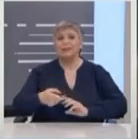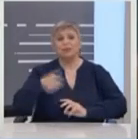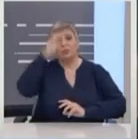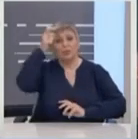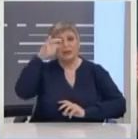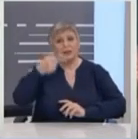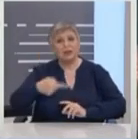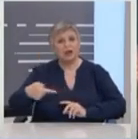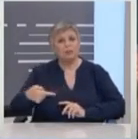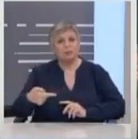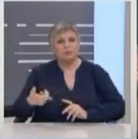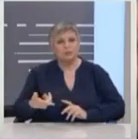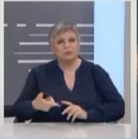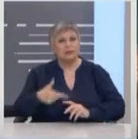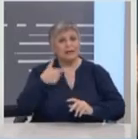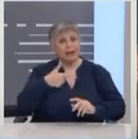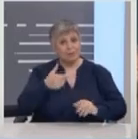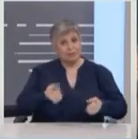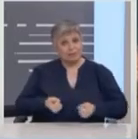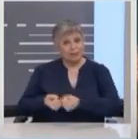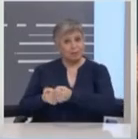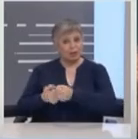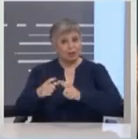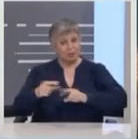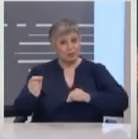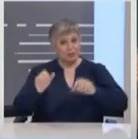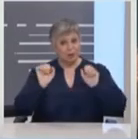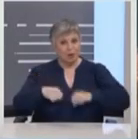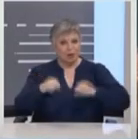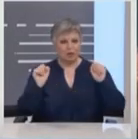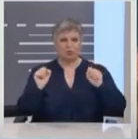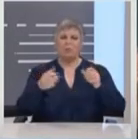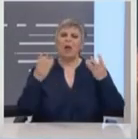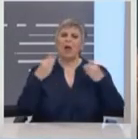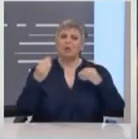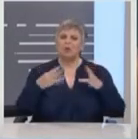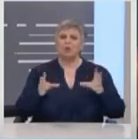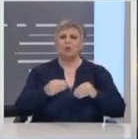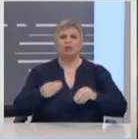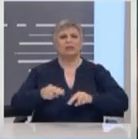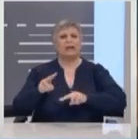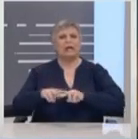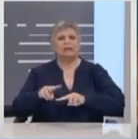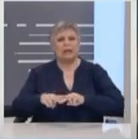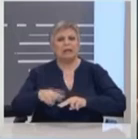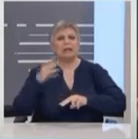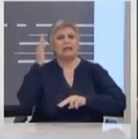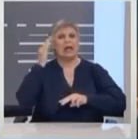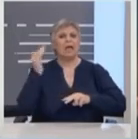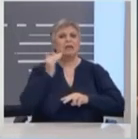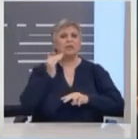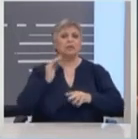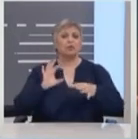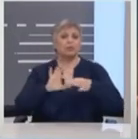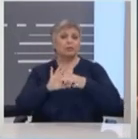ολόθερμα στο πλευρό της Κύπρου. Ακούω για συμμαχίες με το Ισραήλ, με την Αίγυπτο. Μακάρι να υπάρχουν αυτές οι συμμαχίες.